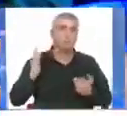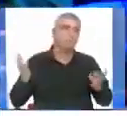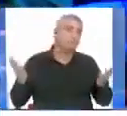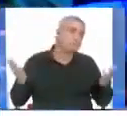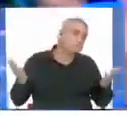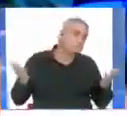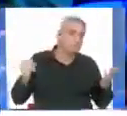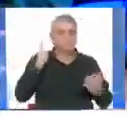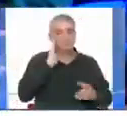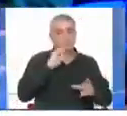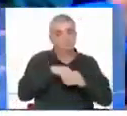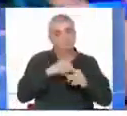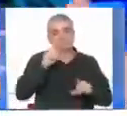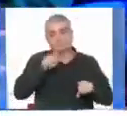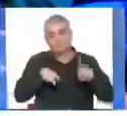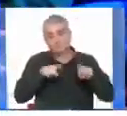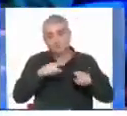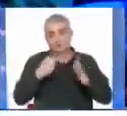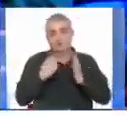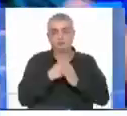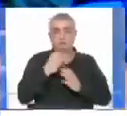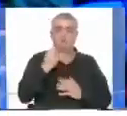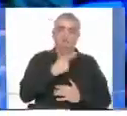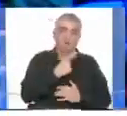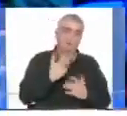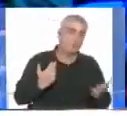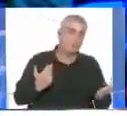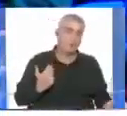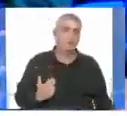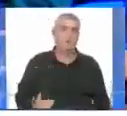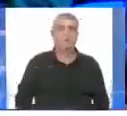שהוא אולן שם מדי פעם, בסופי שבוע,